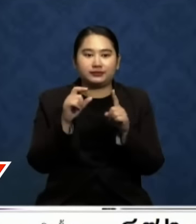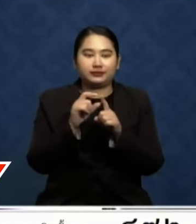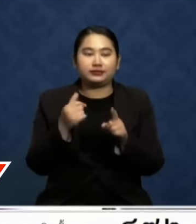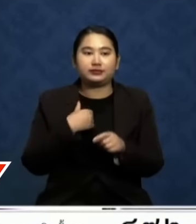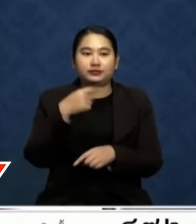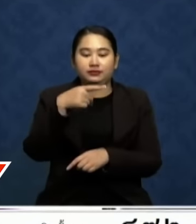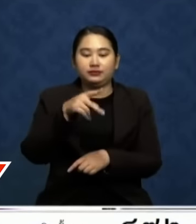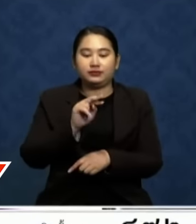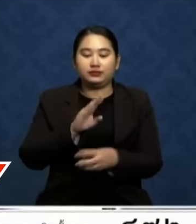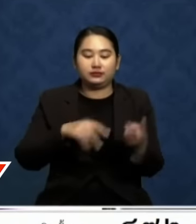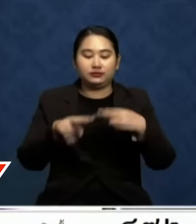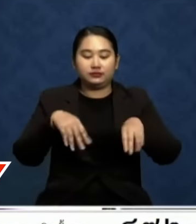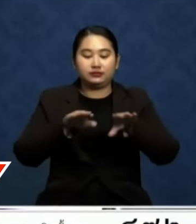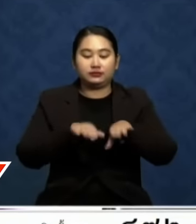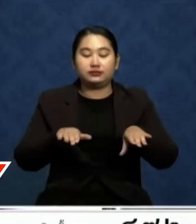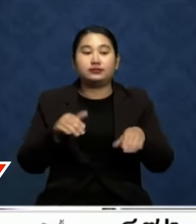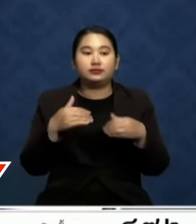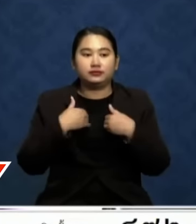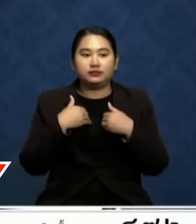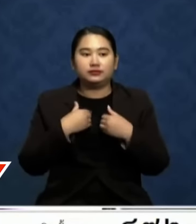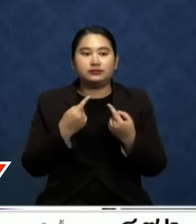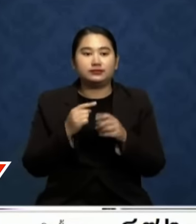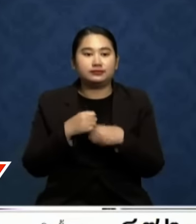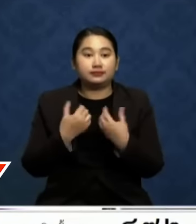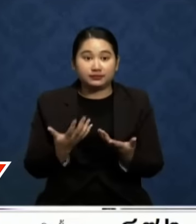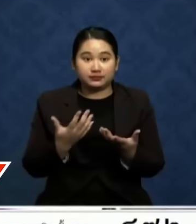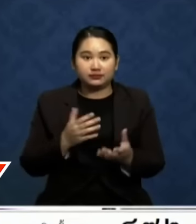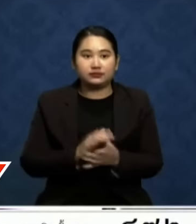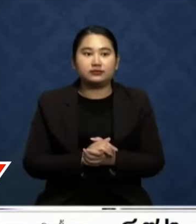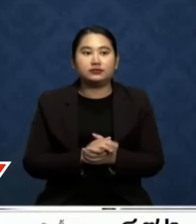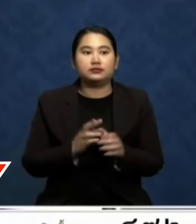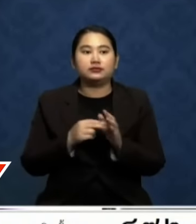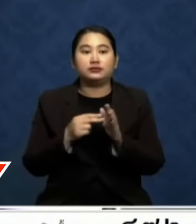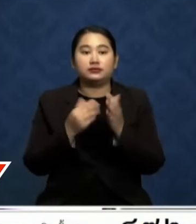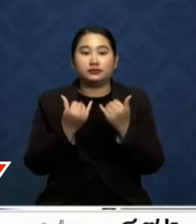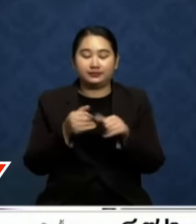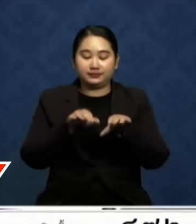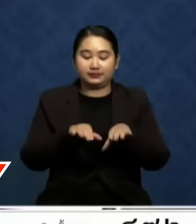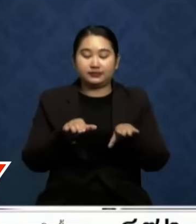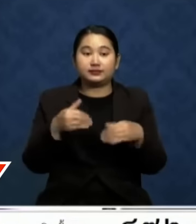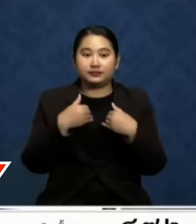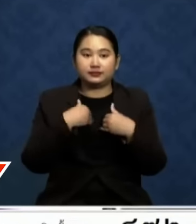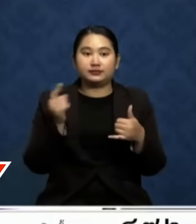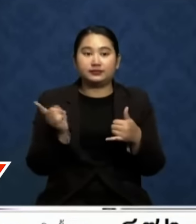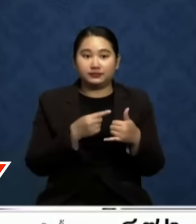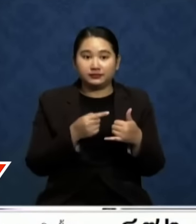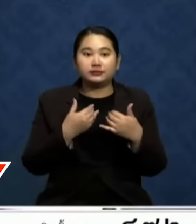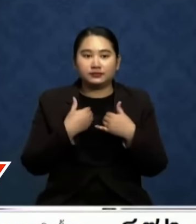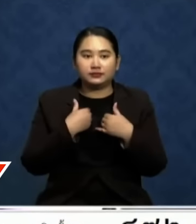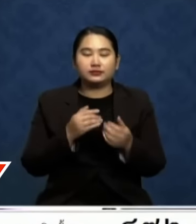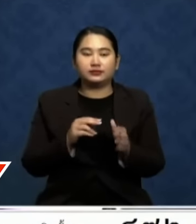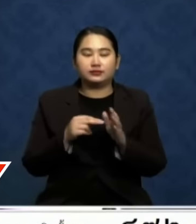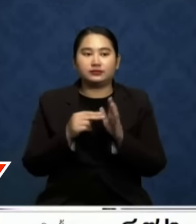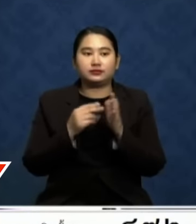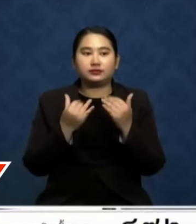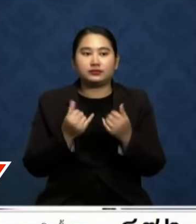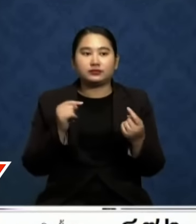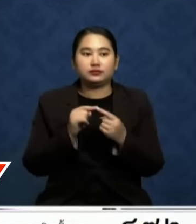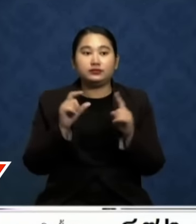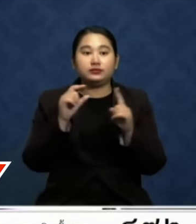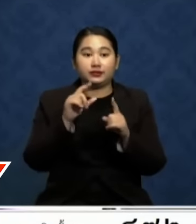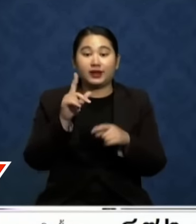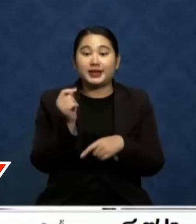รบที่คุ้มครองเด็กอยู่แล้วแต่ยังไงคะในปัจจุบันนี้ก็ยังมีเด็กที่ยังโดนตีอยู่นั่นแสดงให้เห็นว่าคำว่าทารุณก